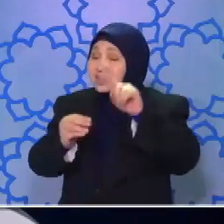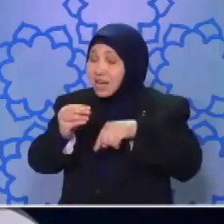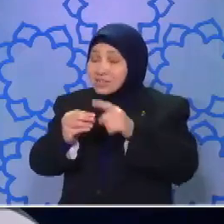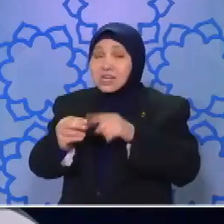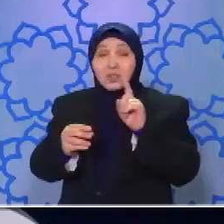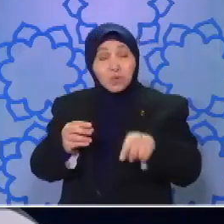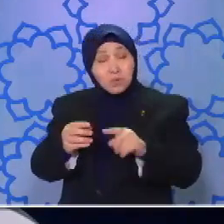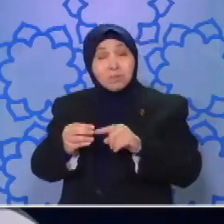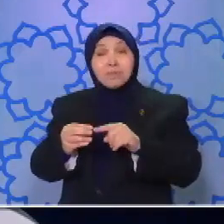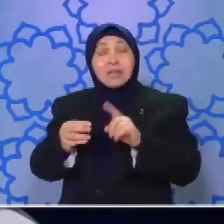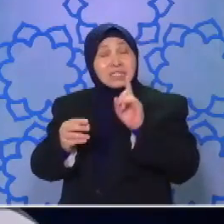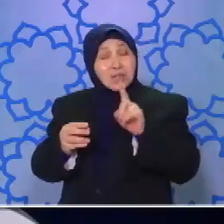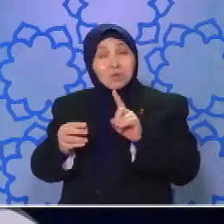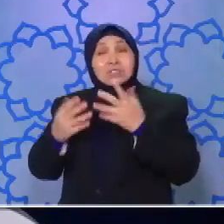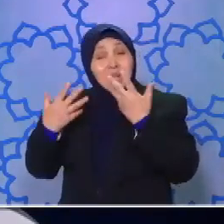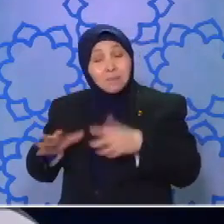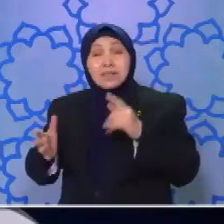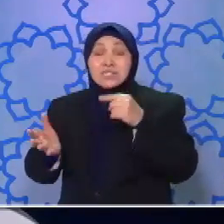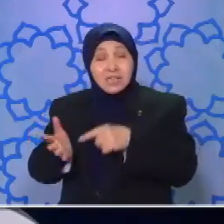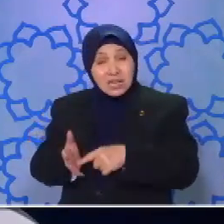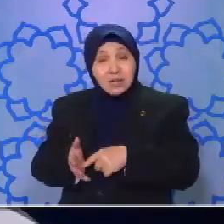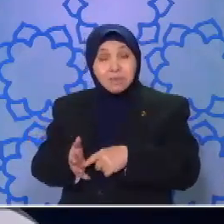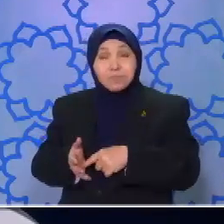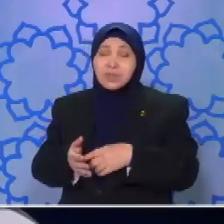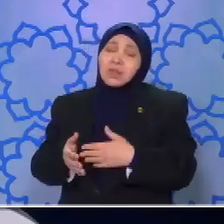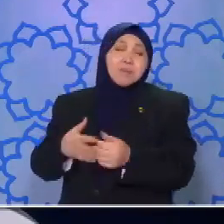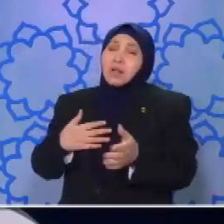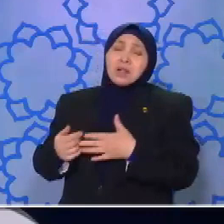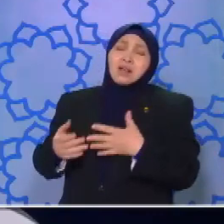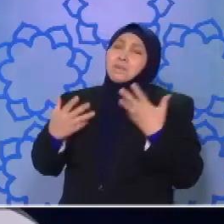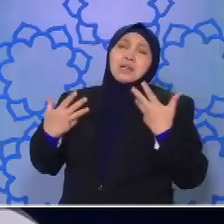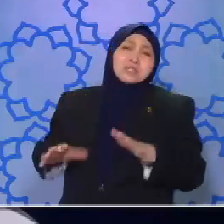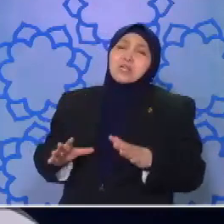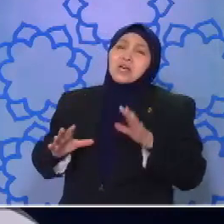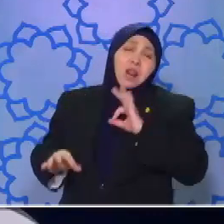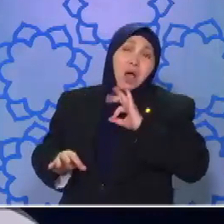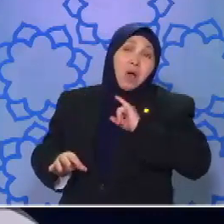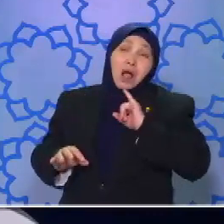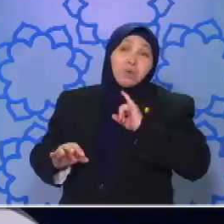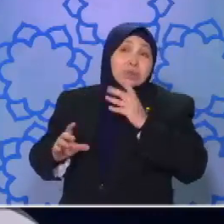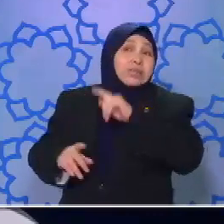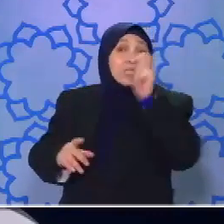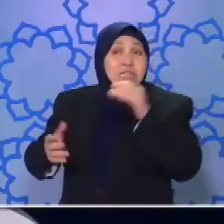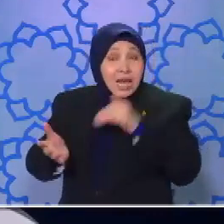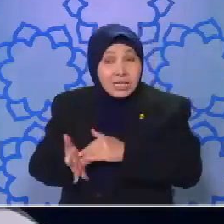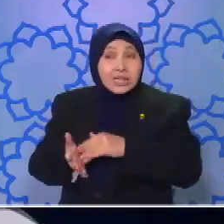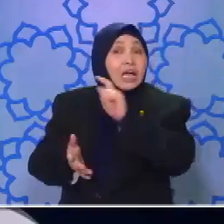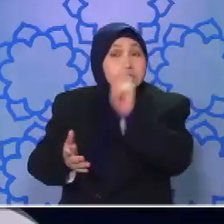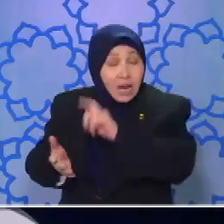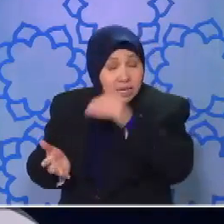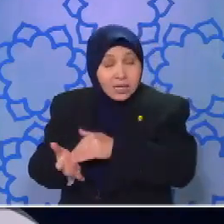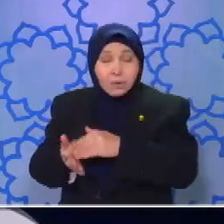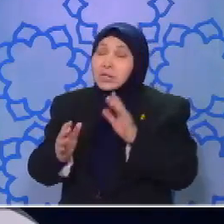perkara selepas ini fala tusahibni, ya. Tak apalah, engkau tak payahlah lagi aku boleh apa